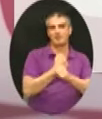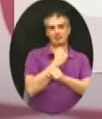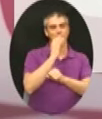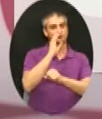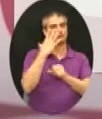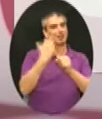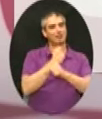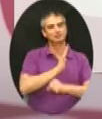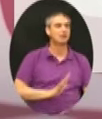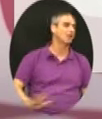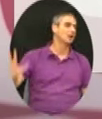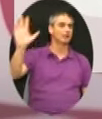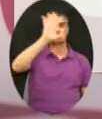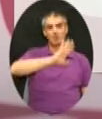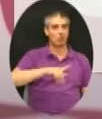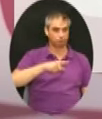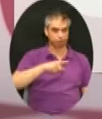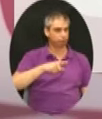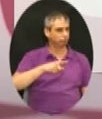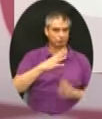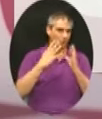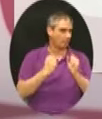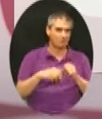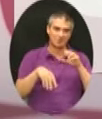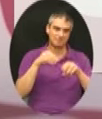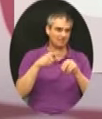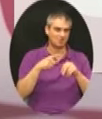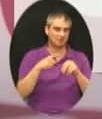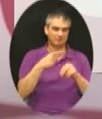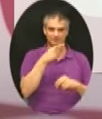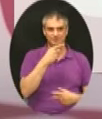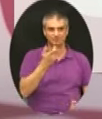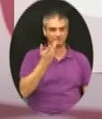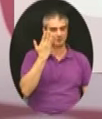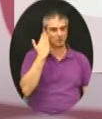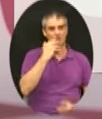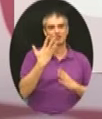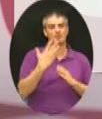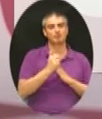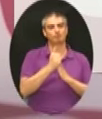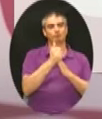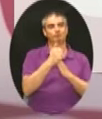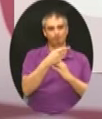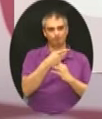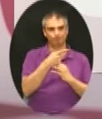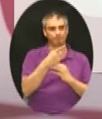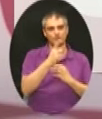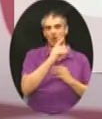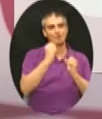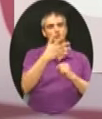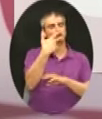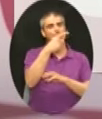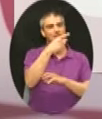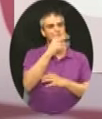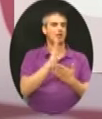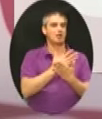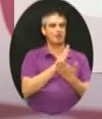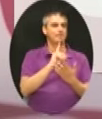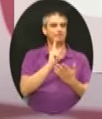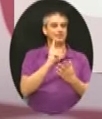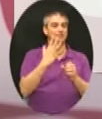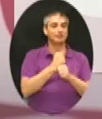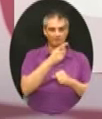בשביל לנצח בכל המערכה, לא בטוח שבבחירות האלה היא זאת שתוביל את הקו, והיא זאת שתנבא לנו מי המנצח, אבל